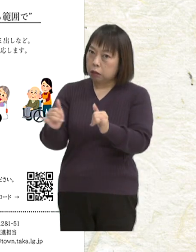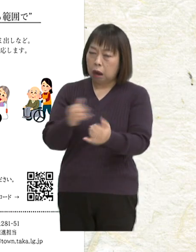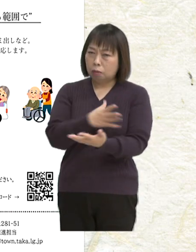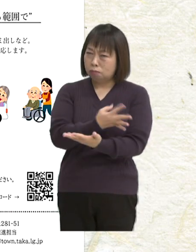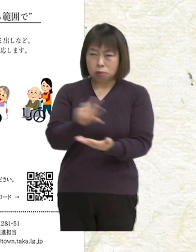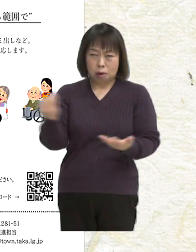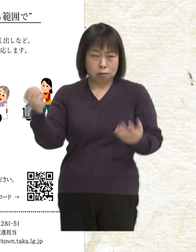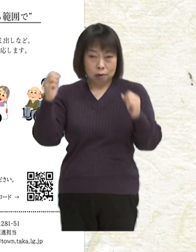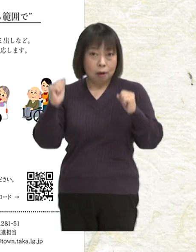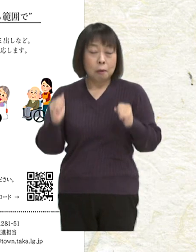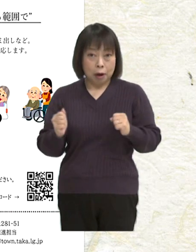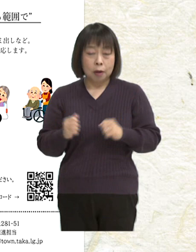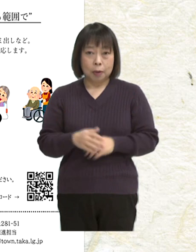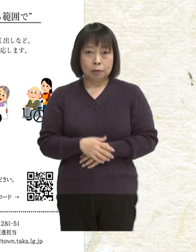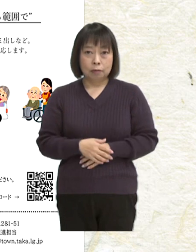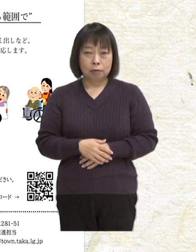ます。